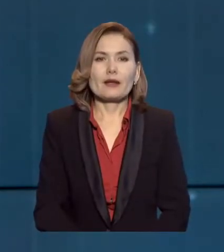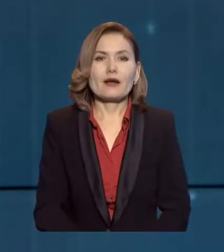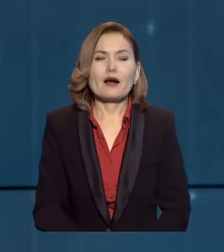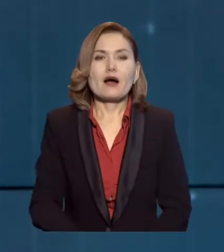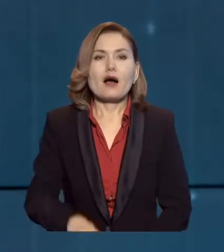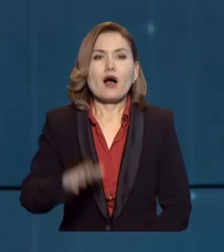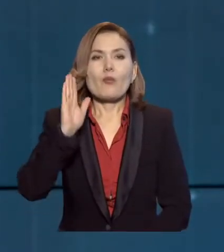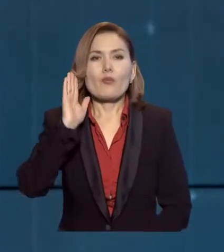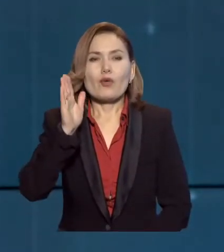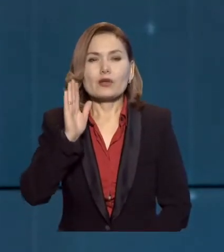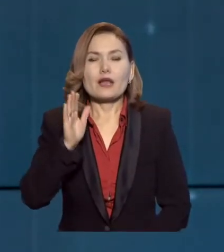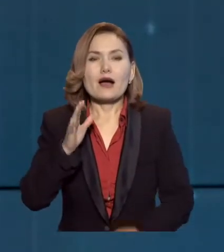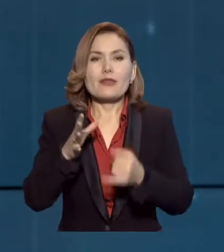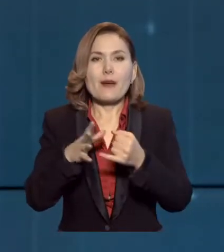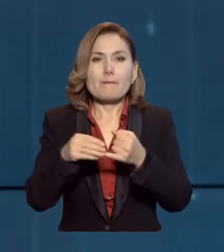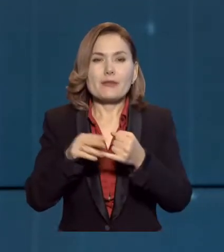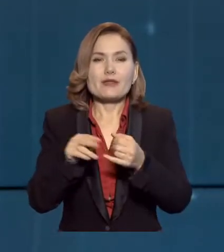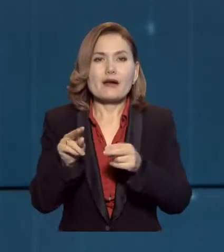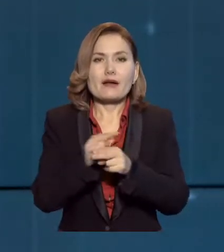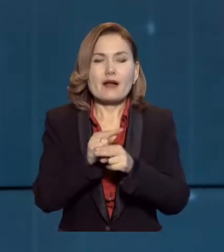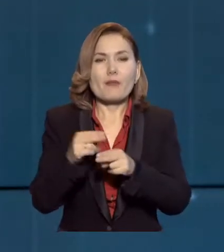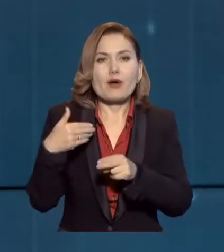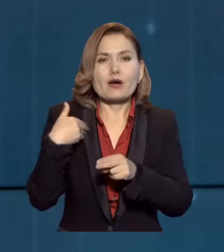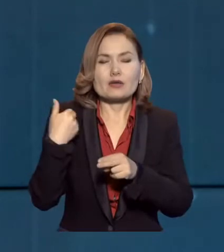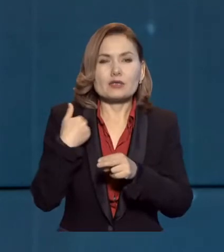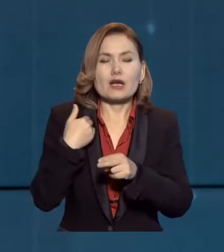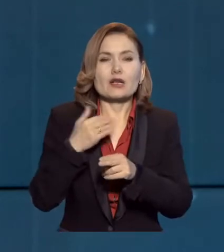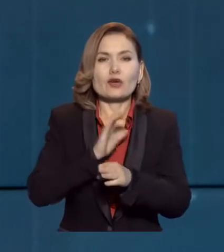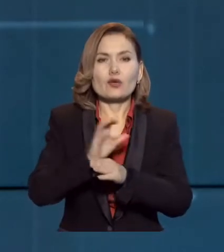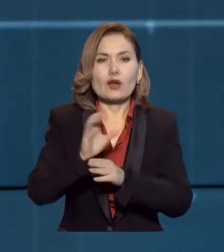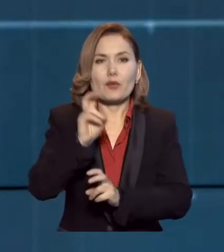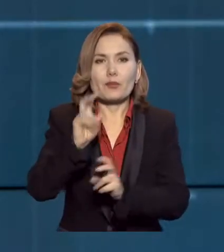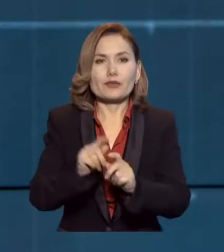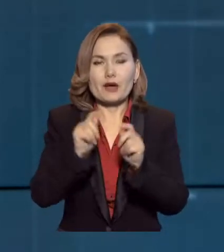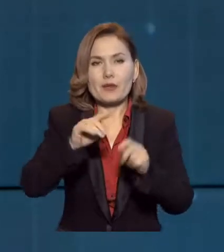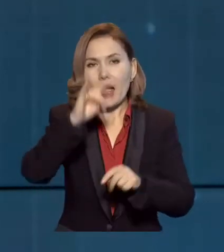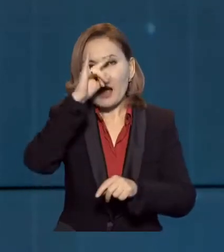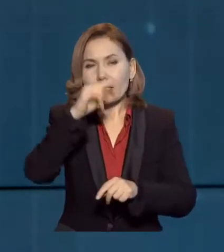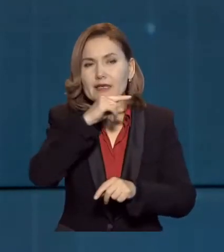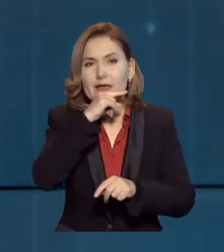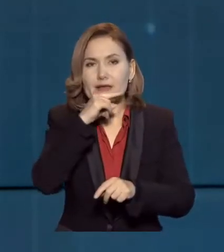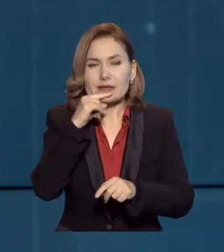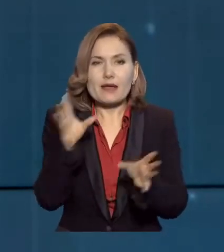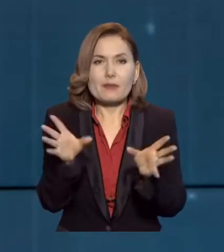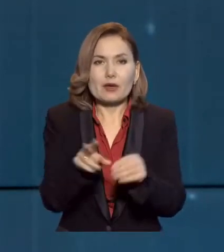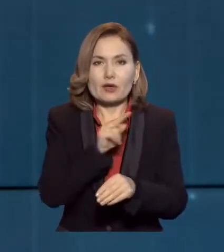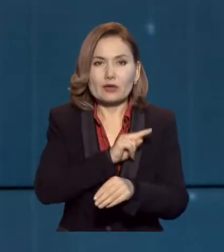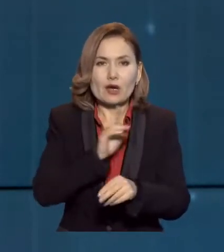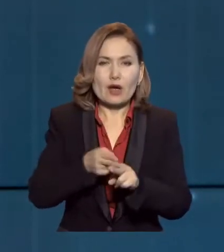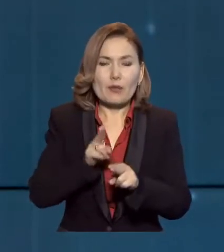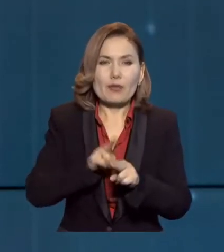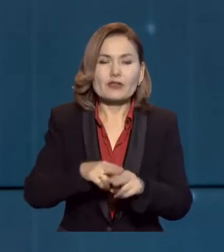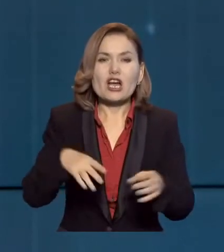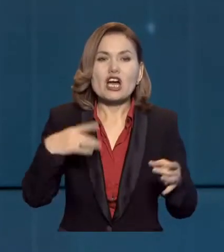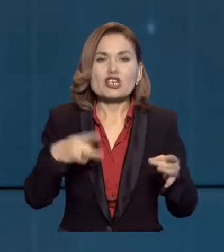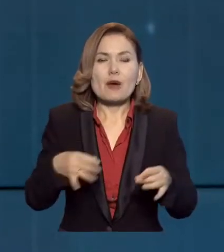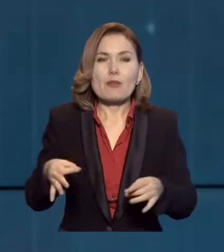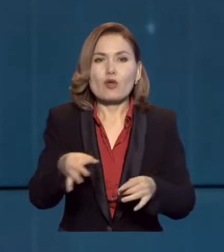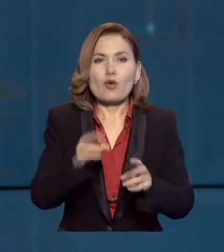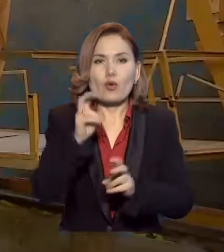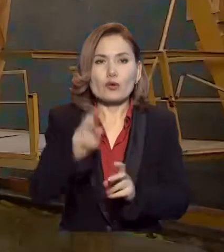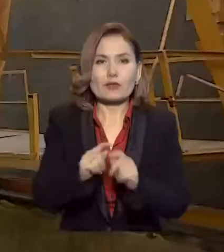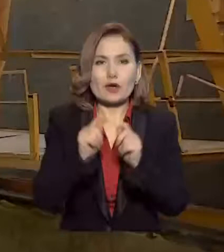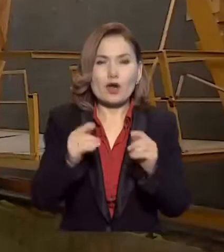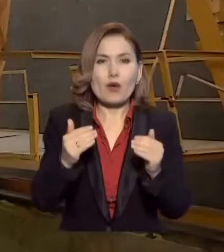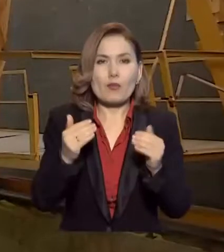Сенат минералды тыңайтқыш зауытын салуды қолдат. Жобаны Қазақстан мен Ресей бірлесіп жүзеге асырады. Кен орны Жамбыл облысында орналасқан.